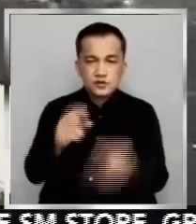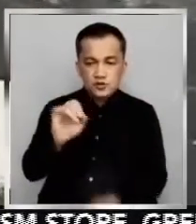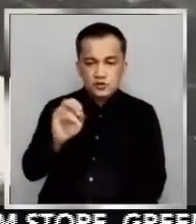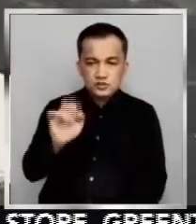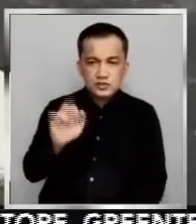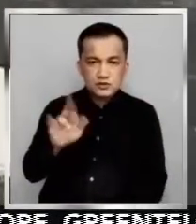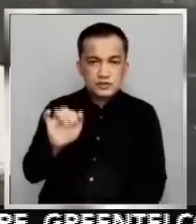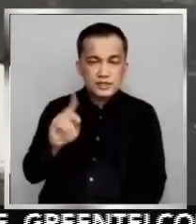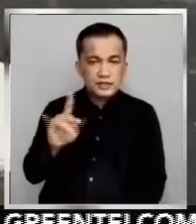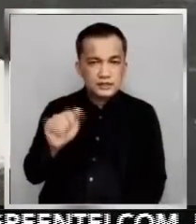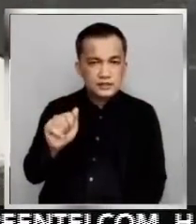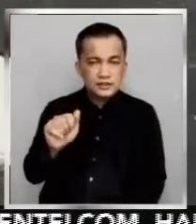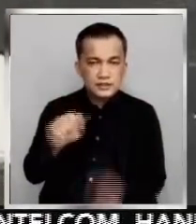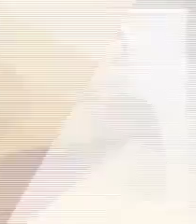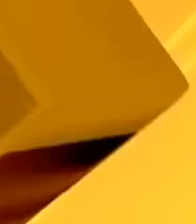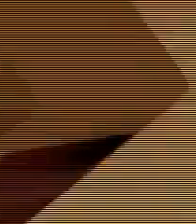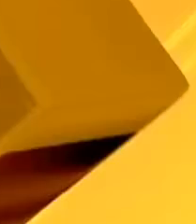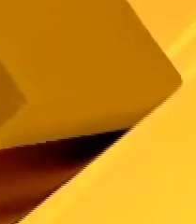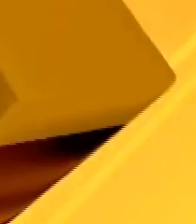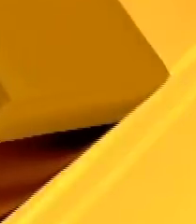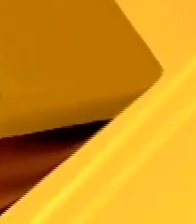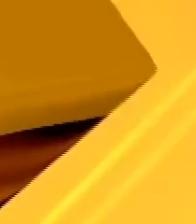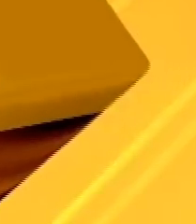nakatutok, 24 oras.